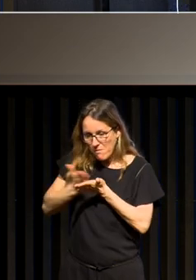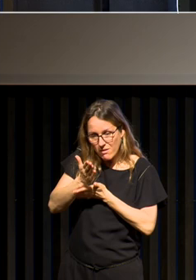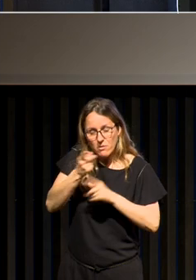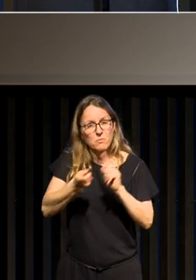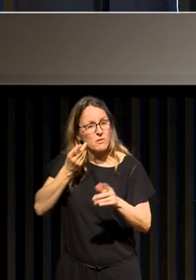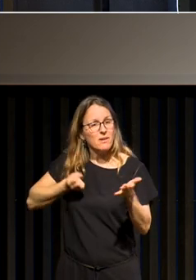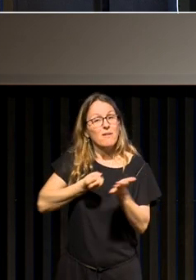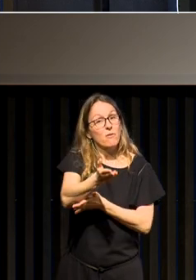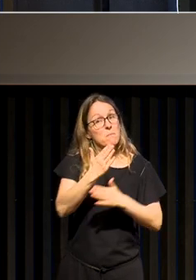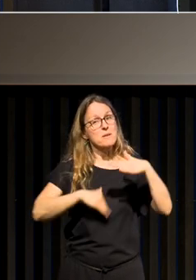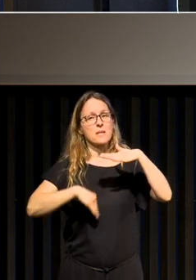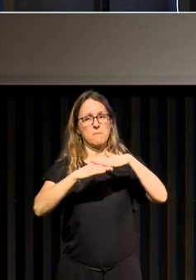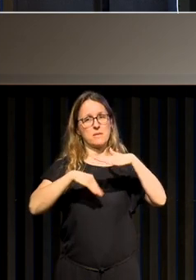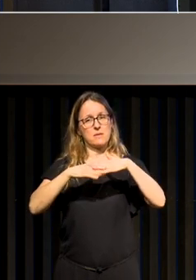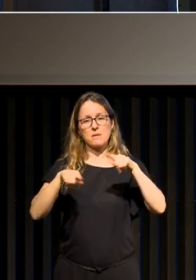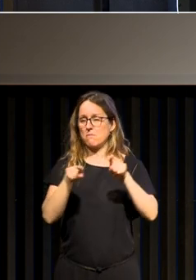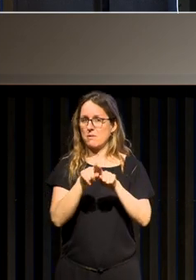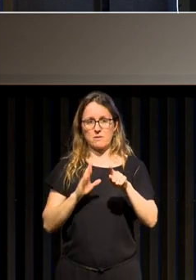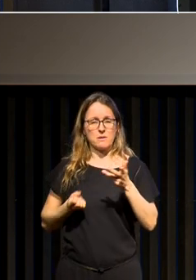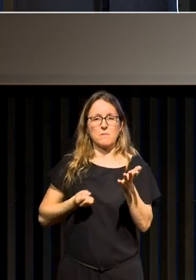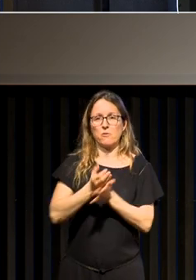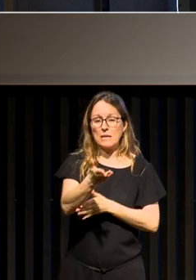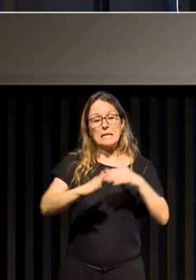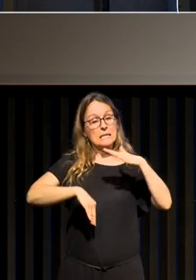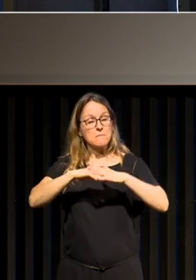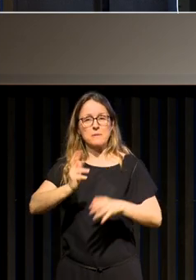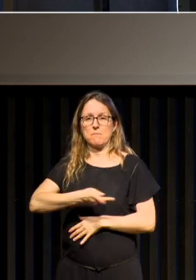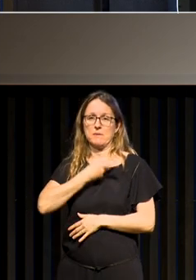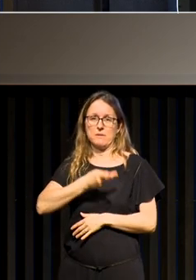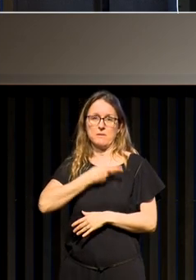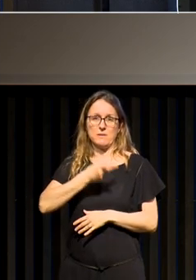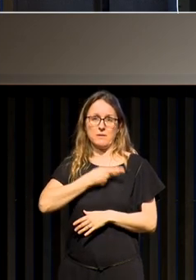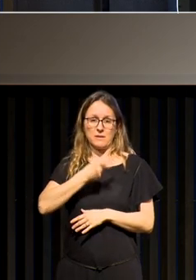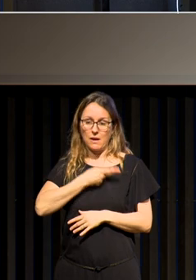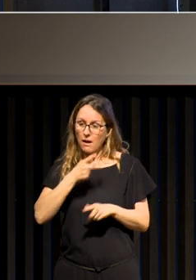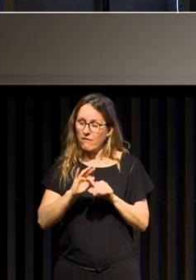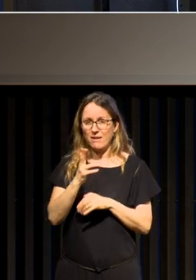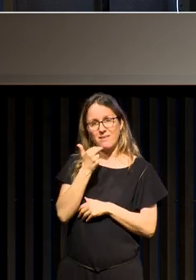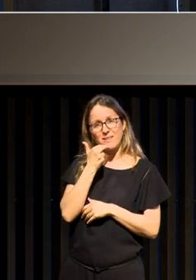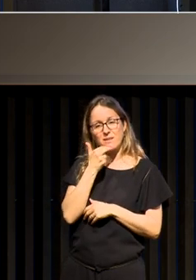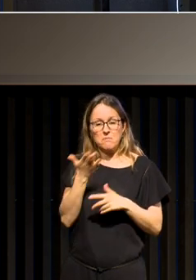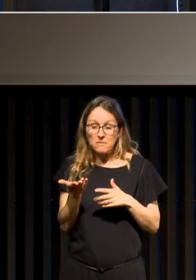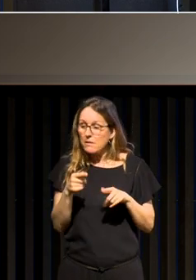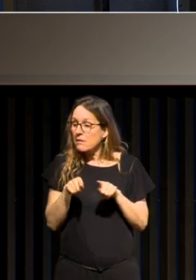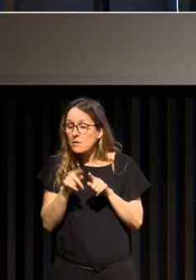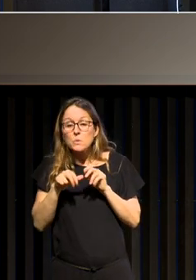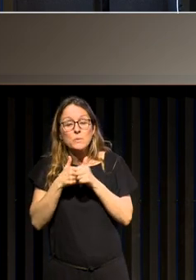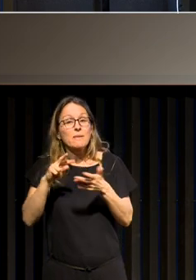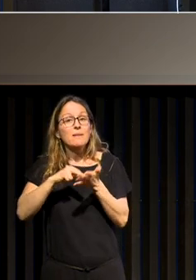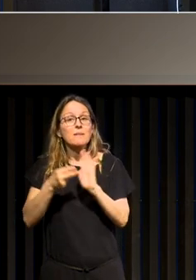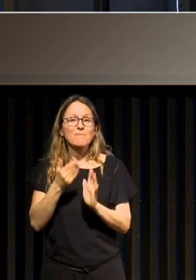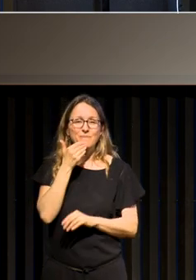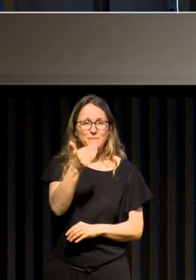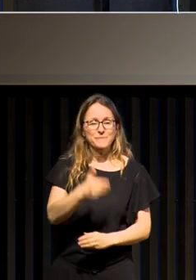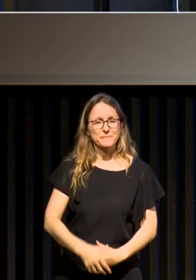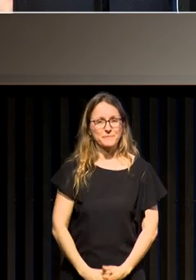aussi des limites médicales, d'efficacité de ces techniques mises en œuvre. Je vous remercie.